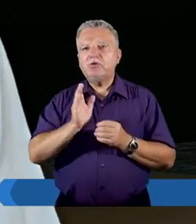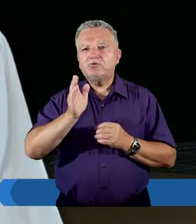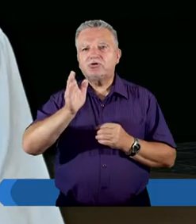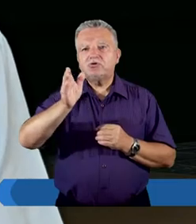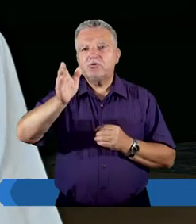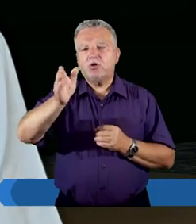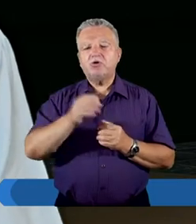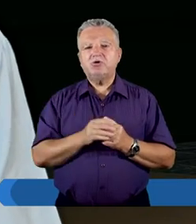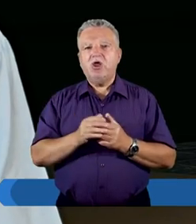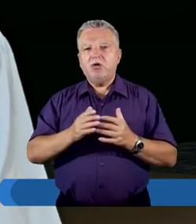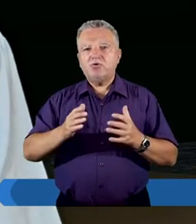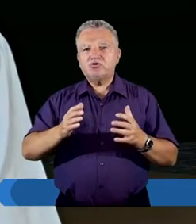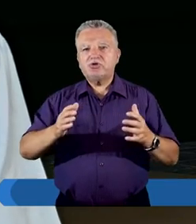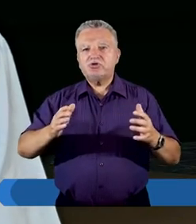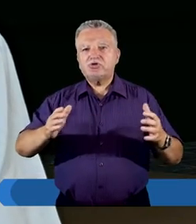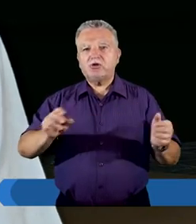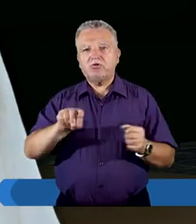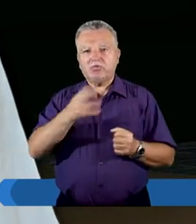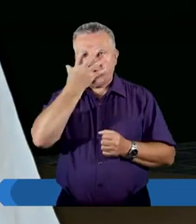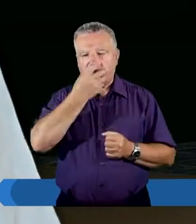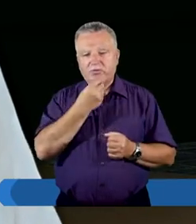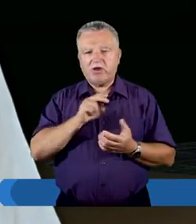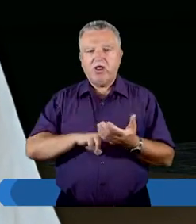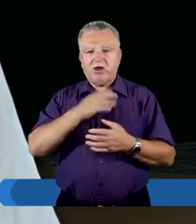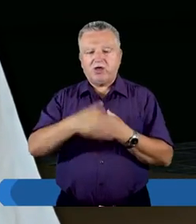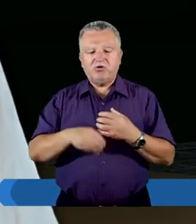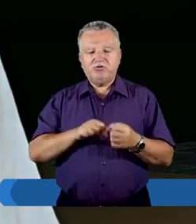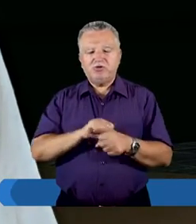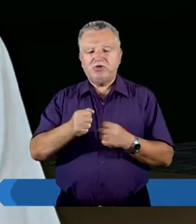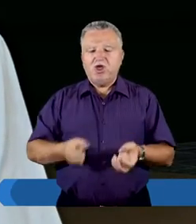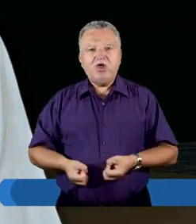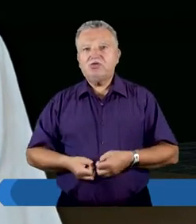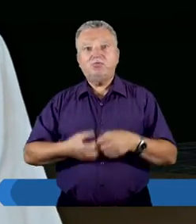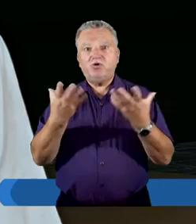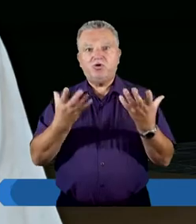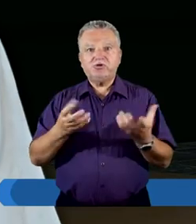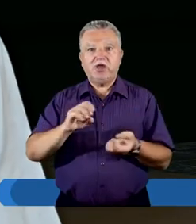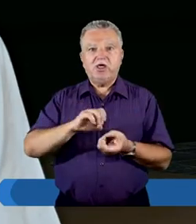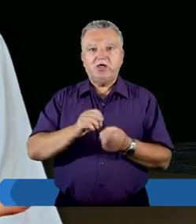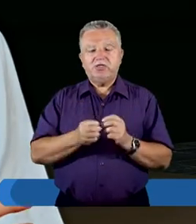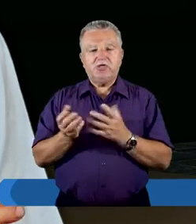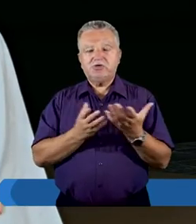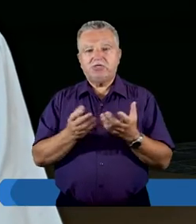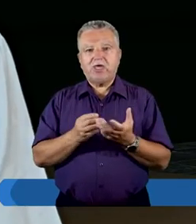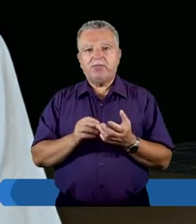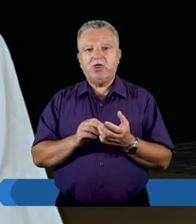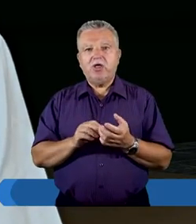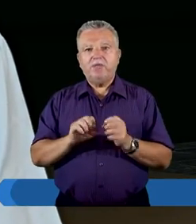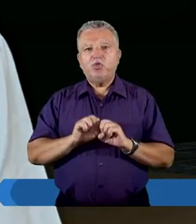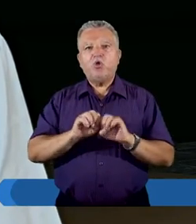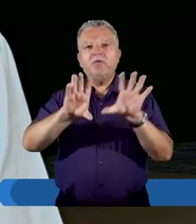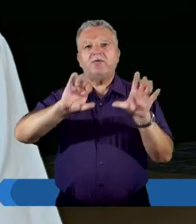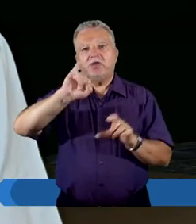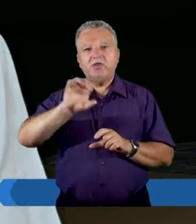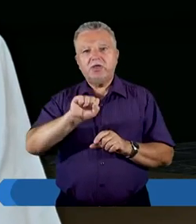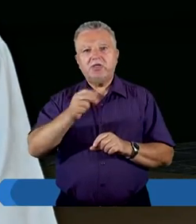przyszłości, poszerzając ten obraz. Na samym końcu jest eksplozja, kiedy czytamy Apokalipsę. Tam jest takie bogactwo opisów,